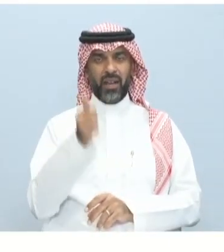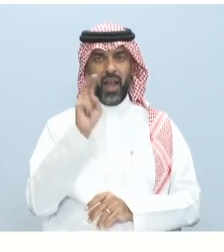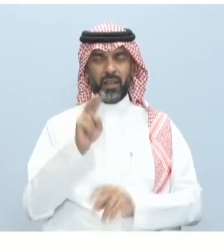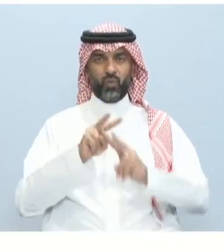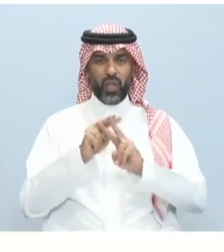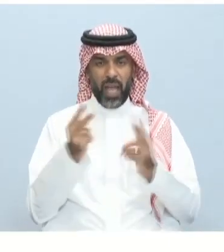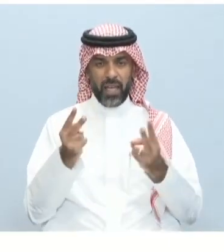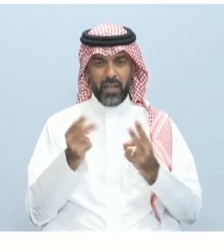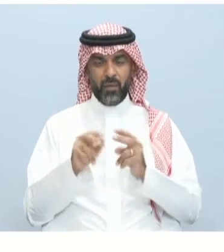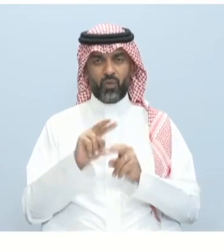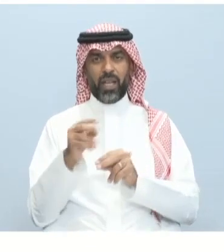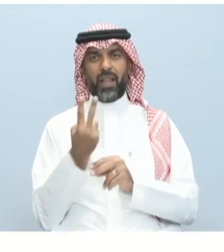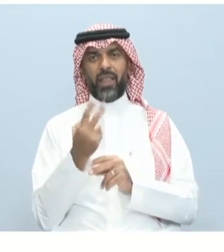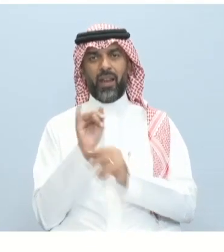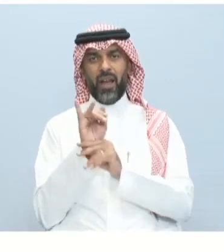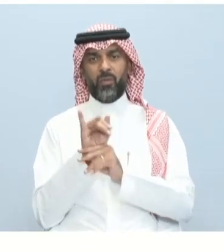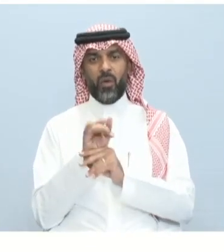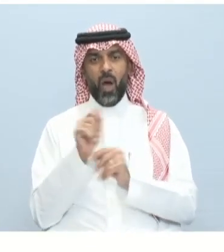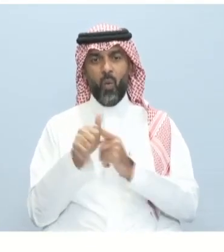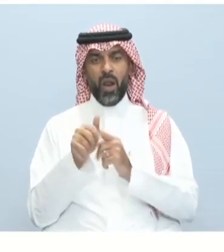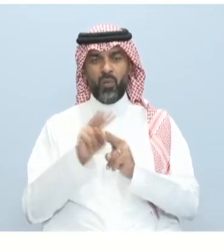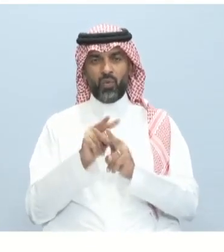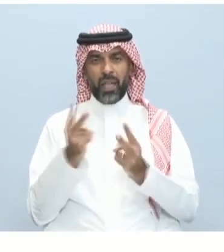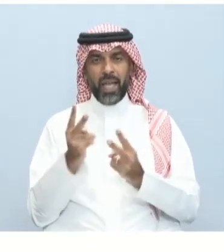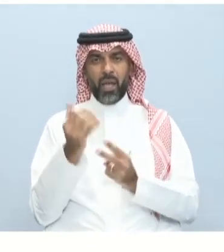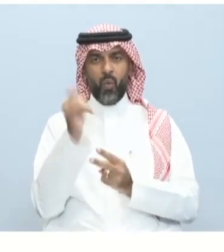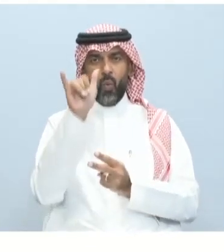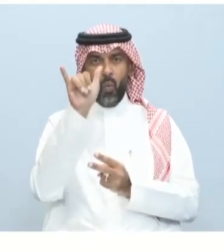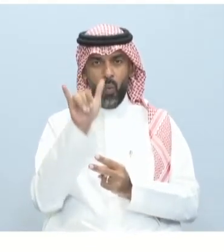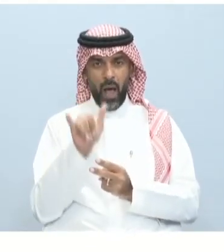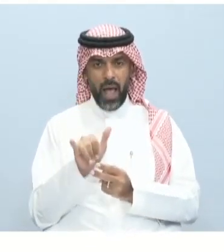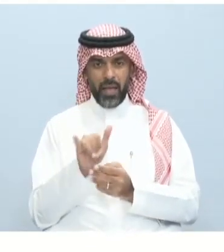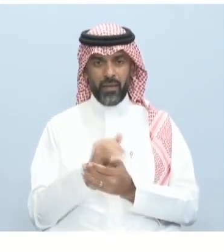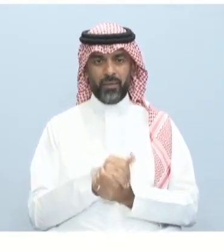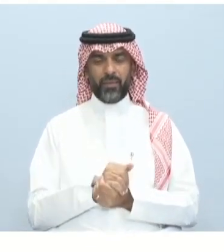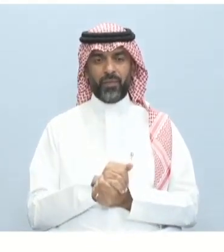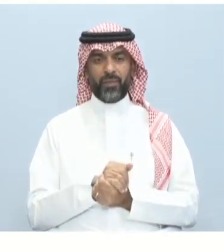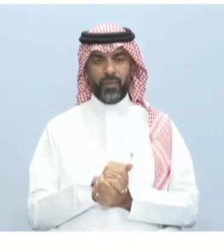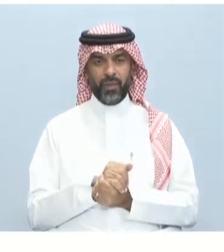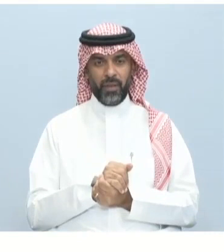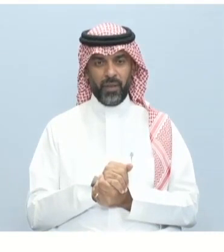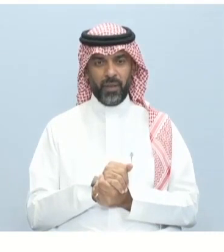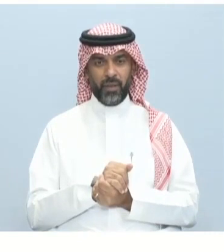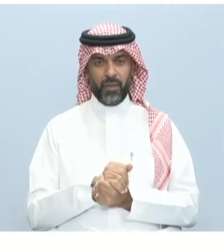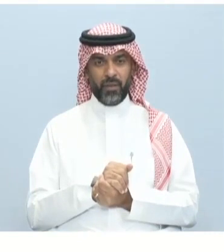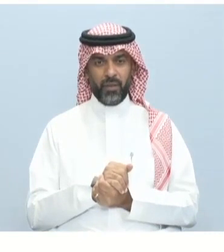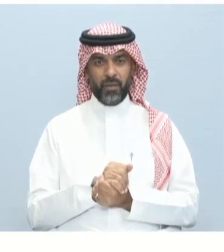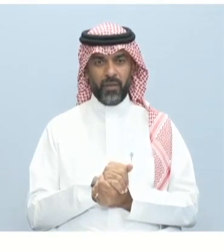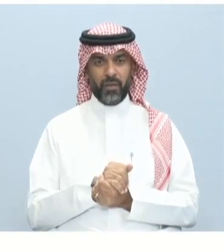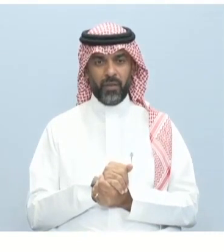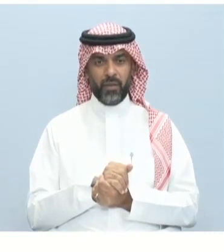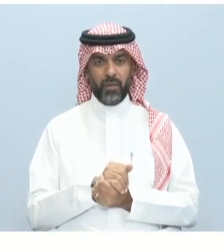متغيرين. أولا متغير y، طريقة تعريف من make a variable a new